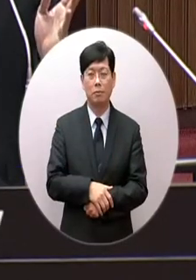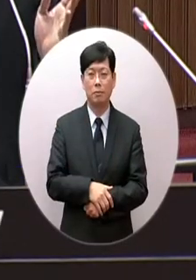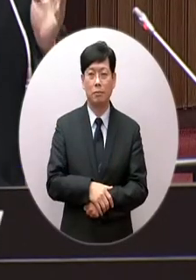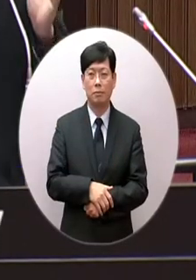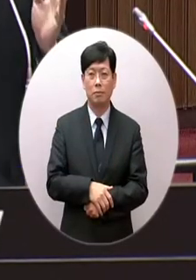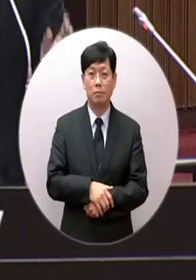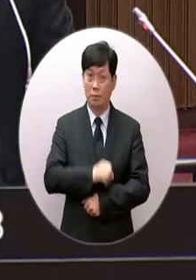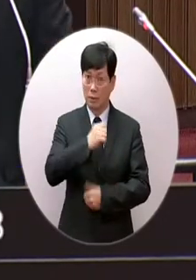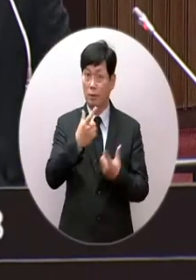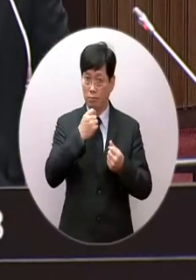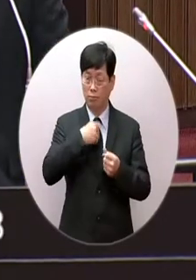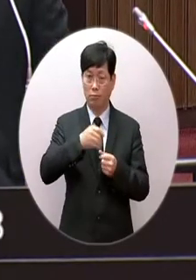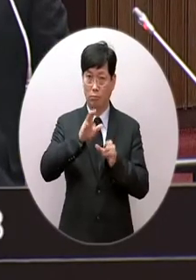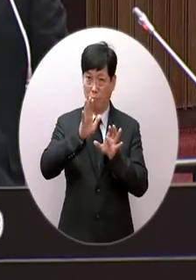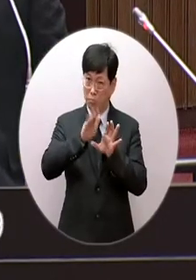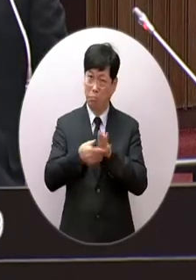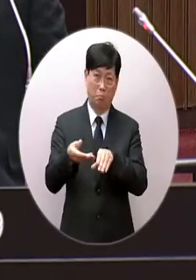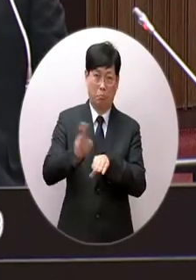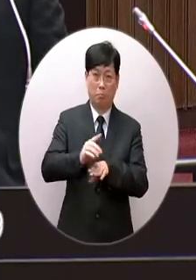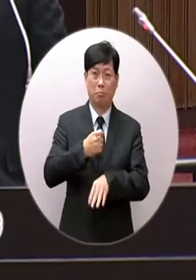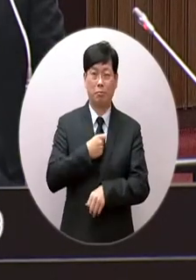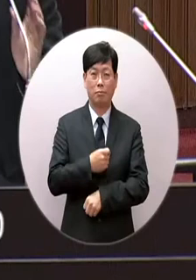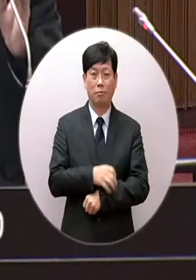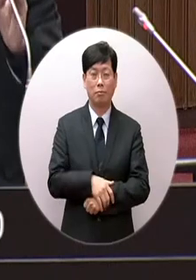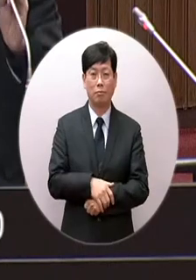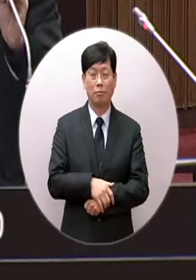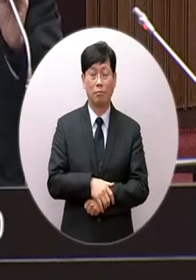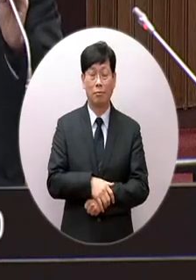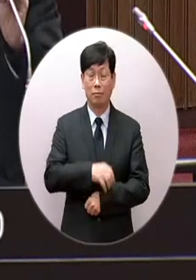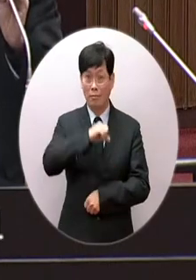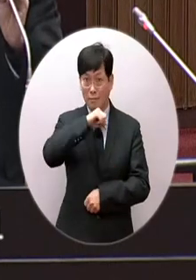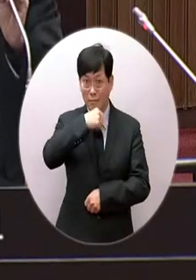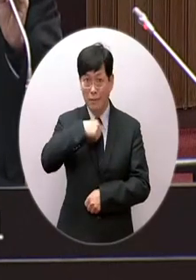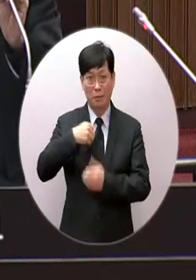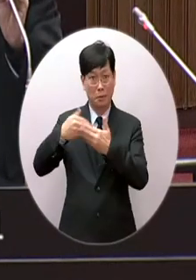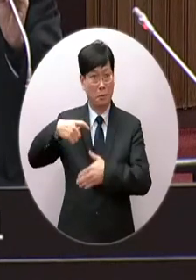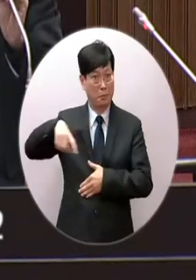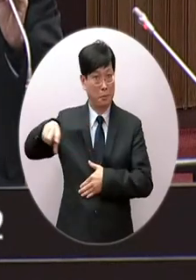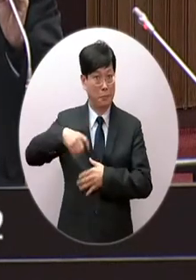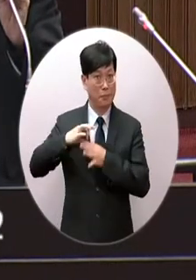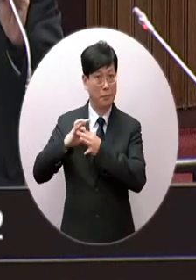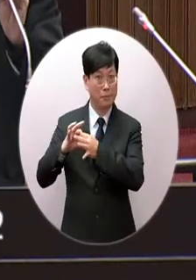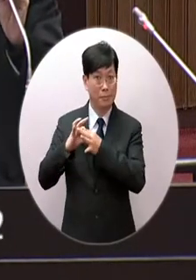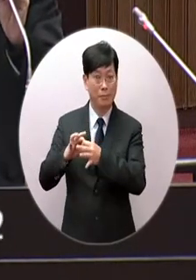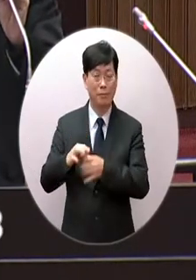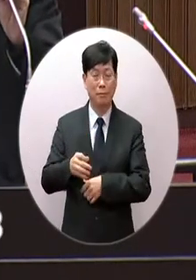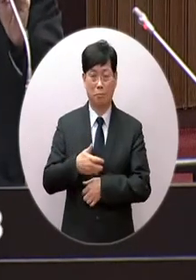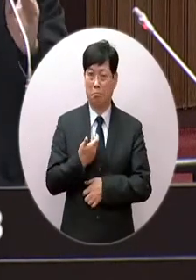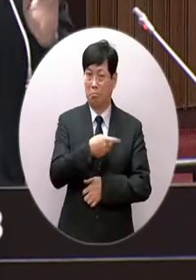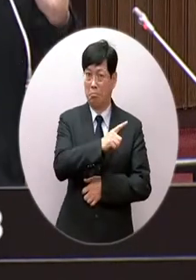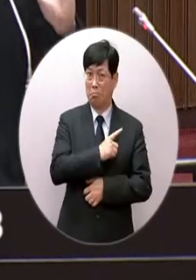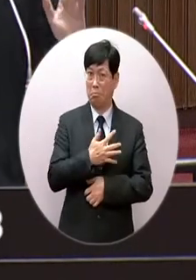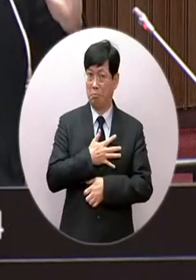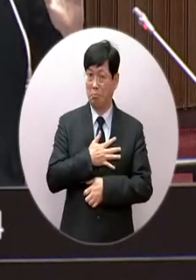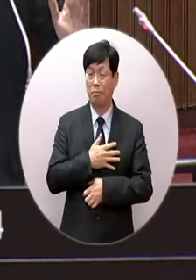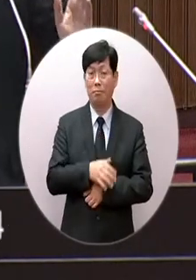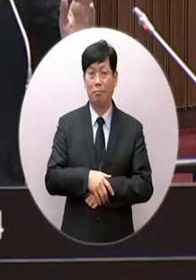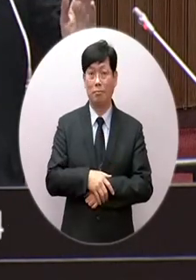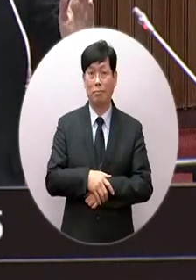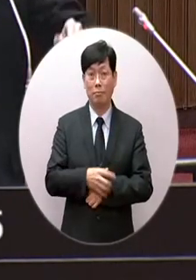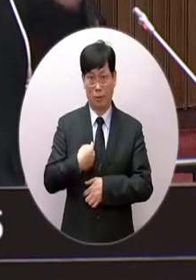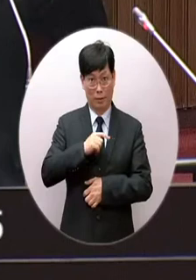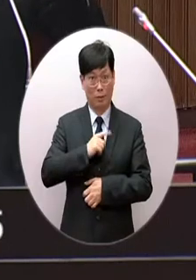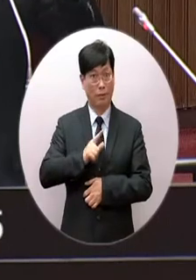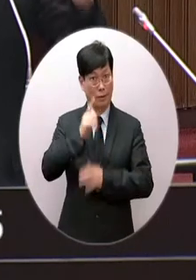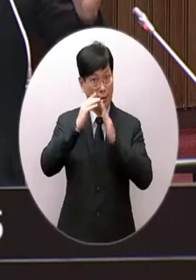台湾也是要被课重税。我们看到两岸的关系啊，不晓得院长知不知道，台湾的上市